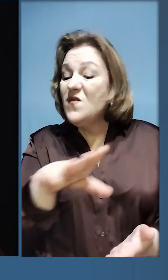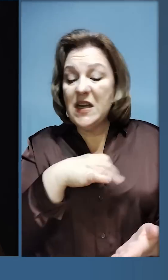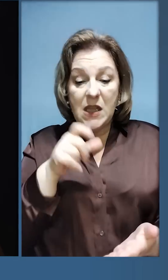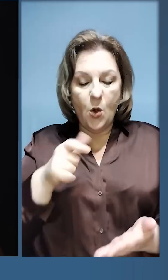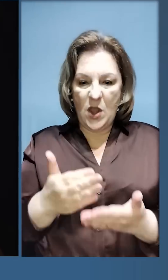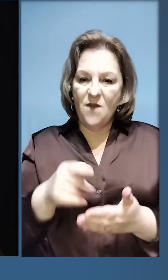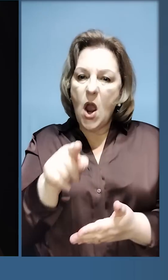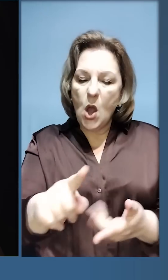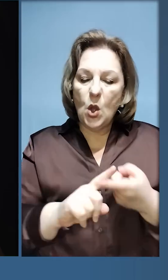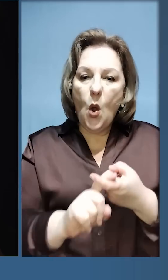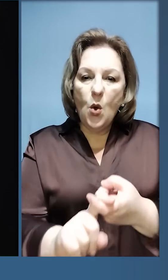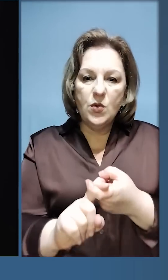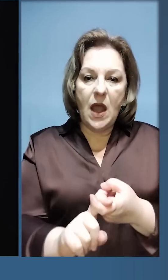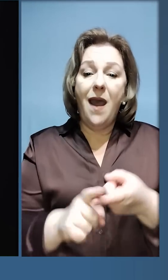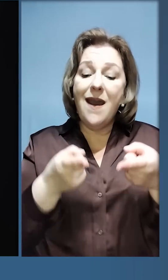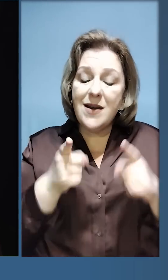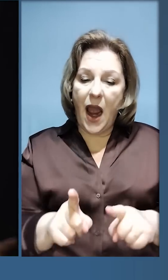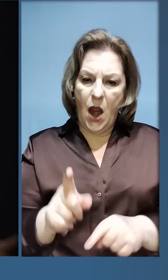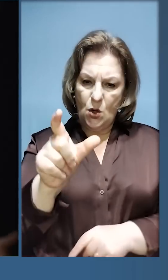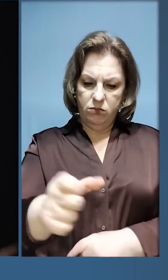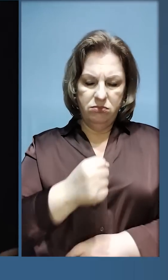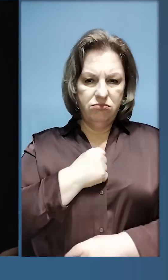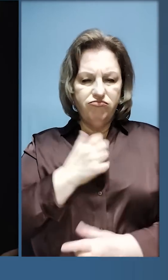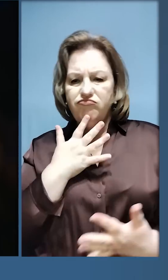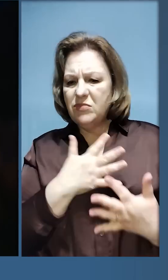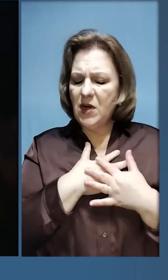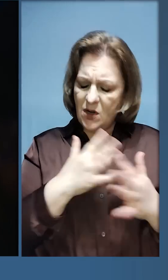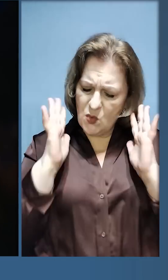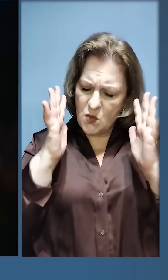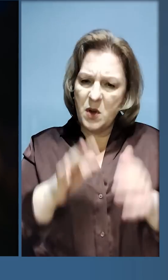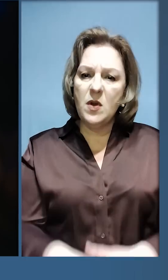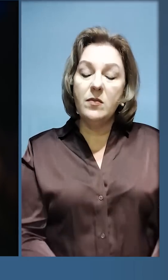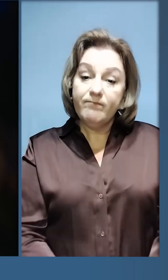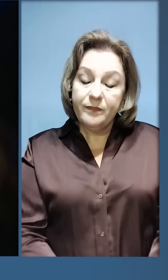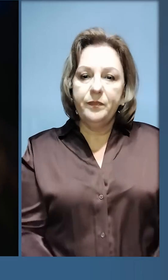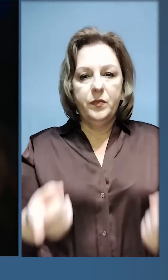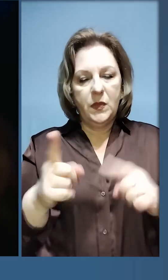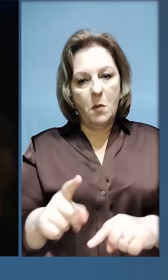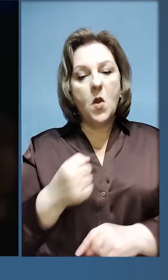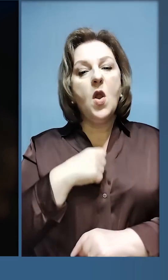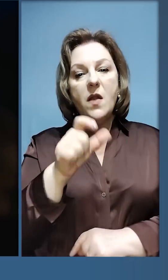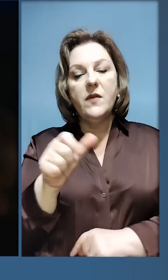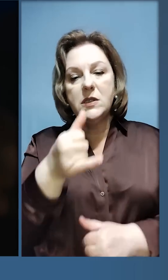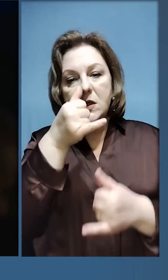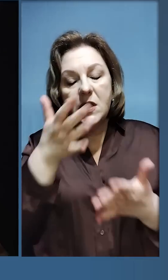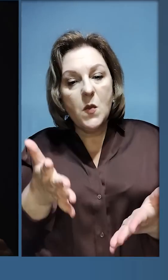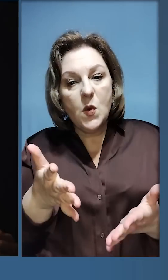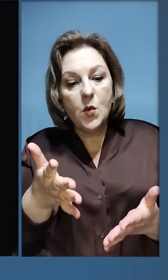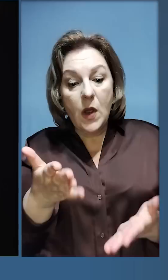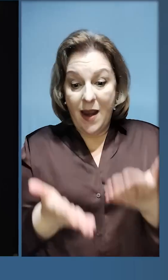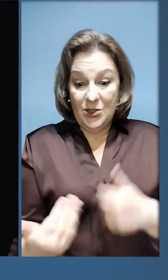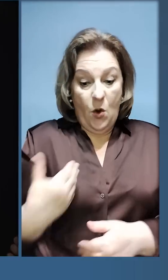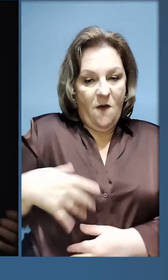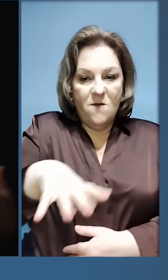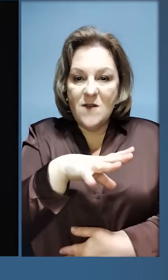всі від нього залежимо, як ми реально його любимо. І тому ні військові вони не